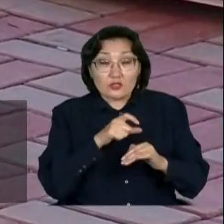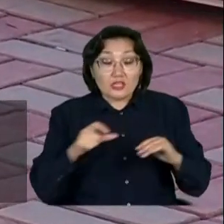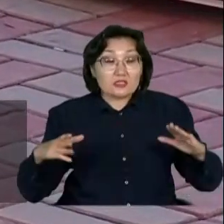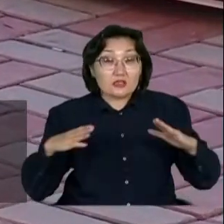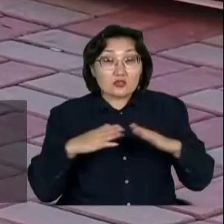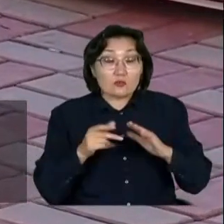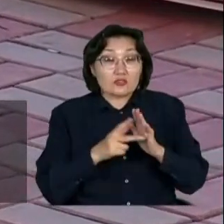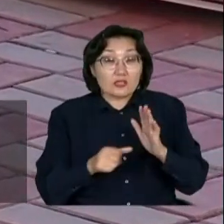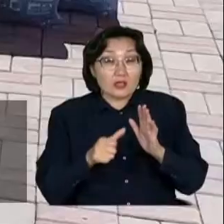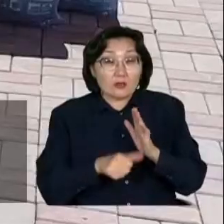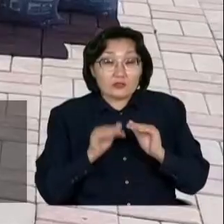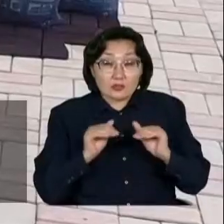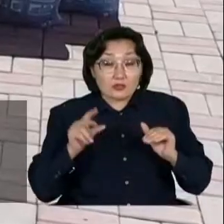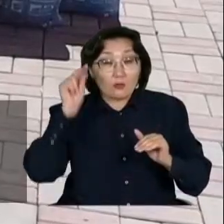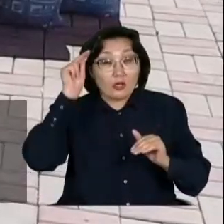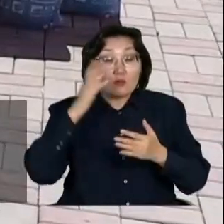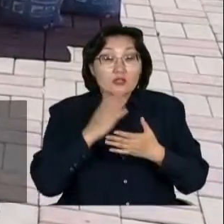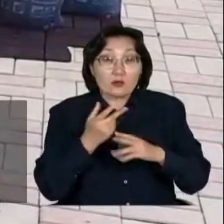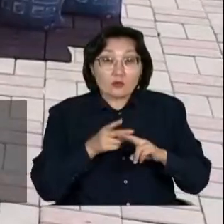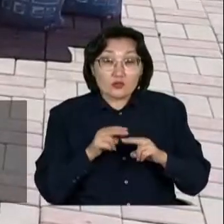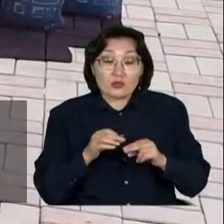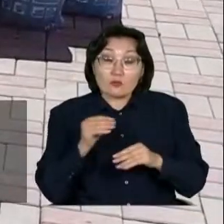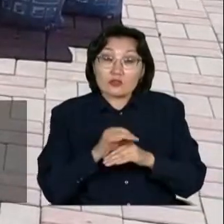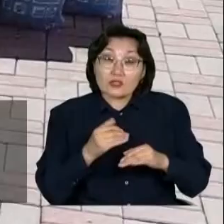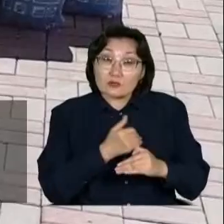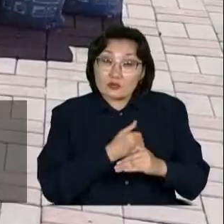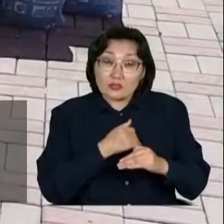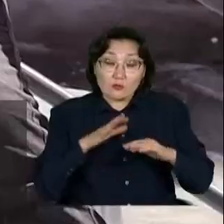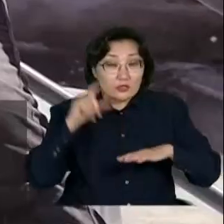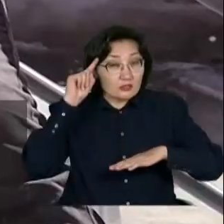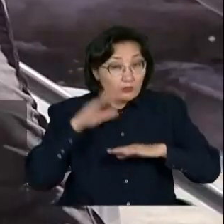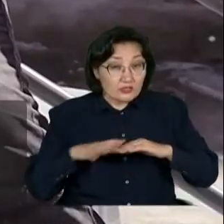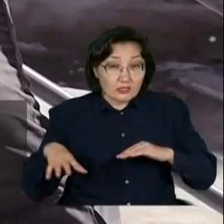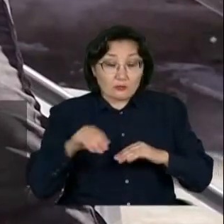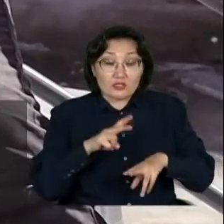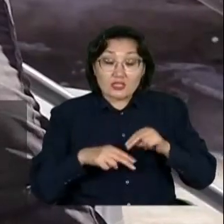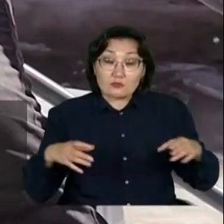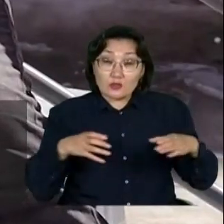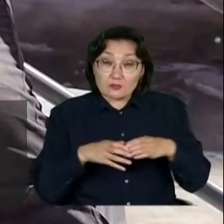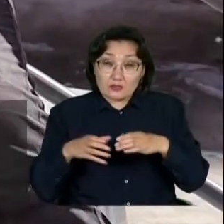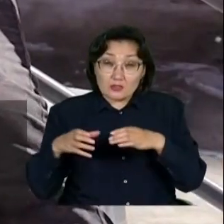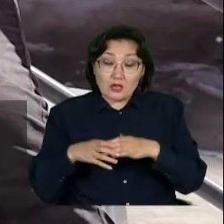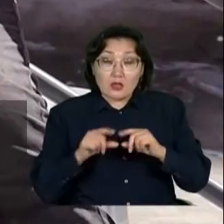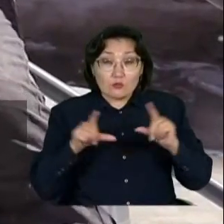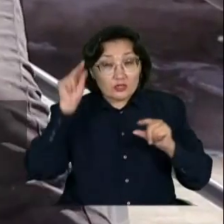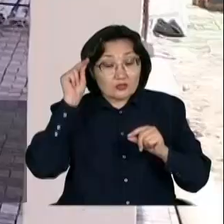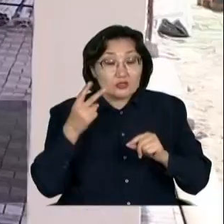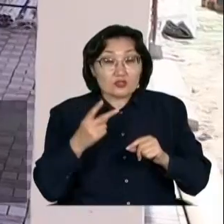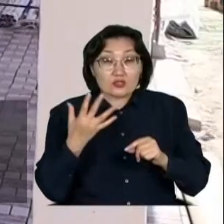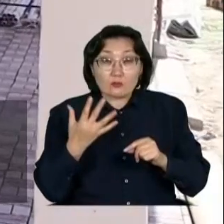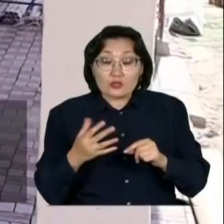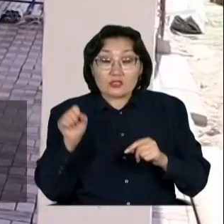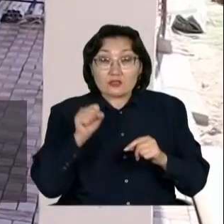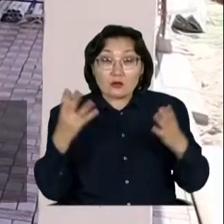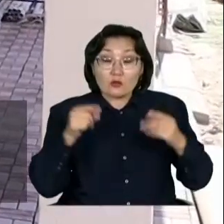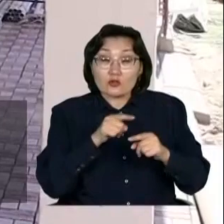ғимаратта 860 бала білім алады. Осы тұста айта кетейік, жергілікті әкімдік барлық мердігер мекемеге мектептерді 25